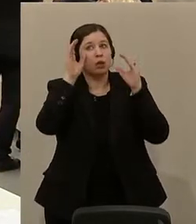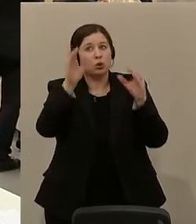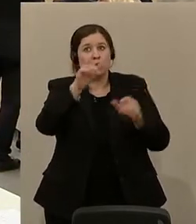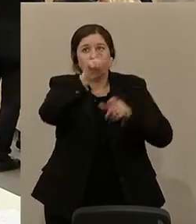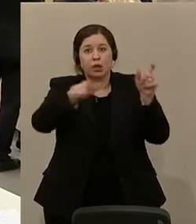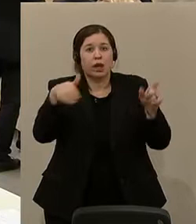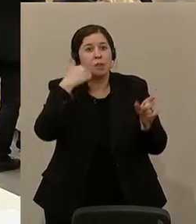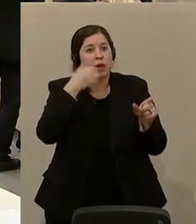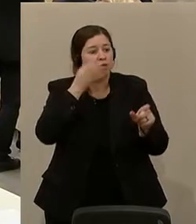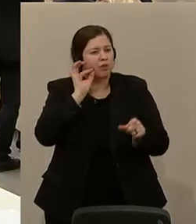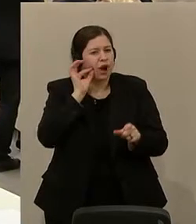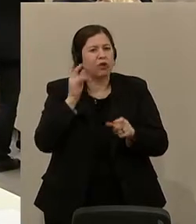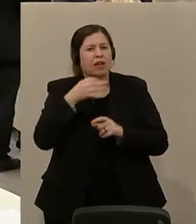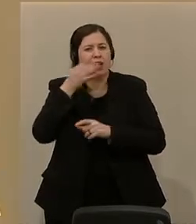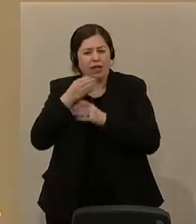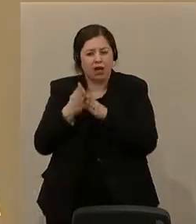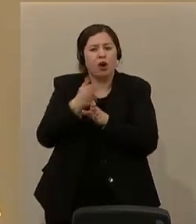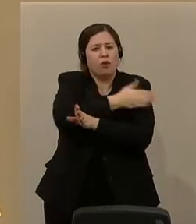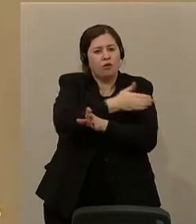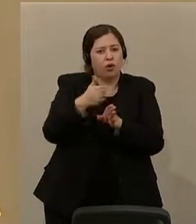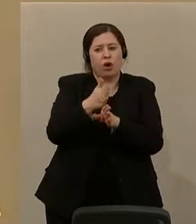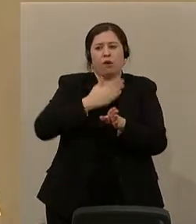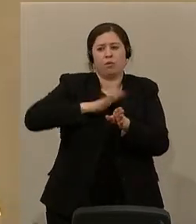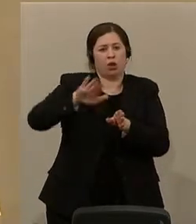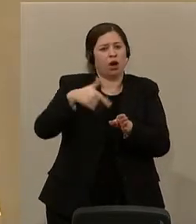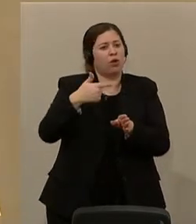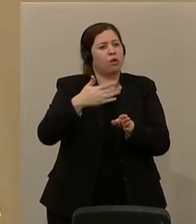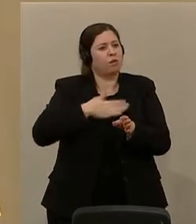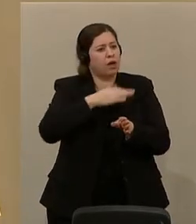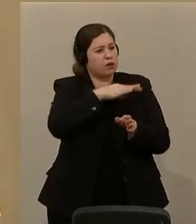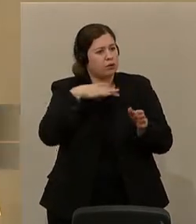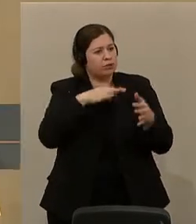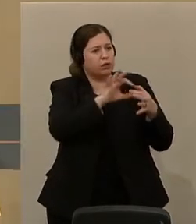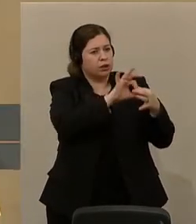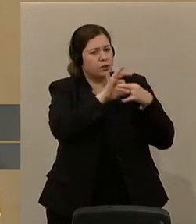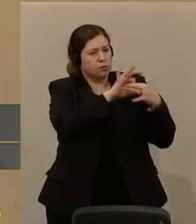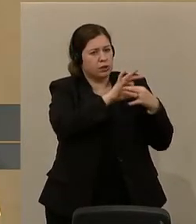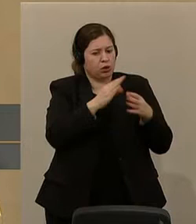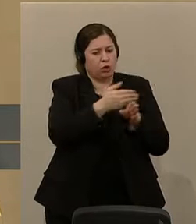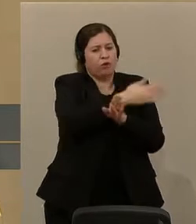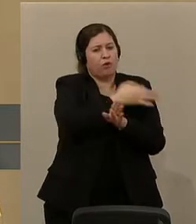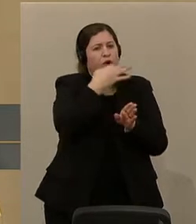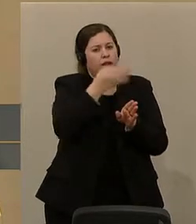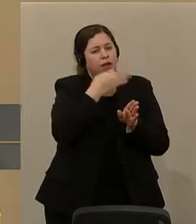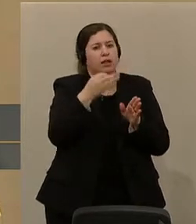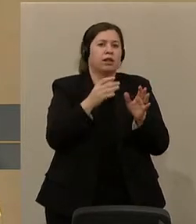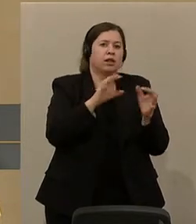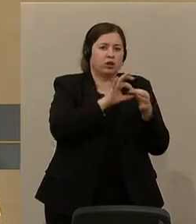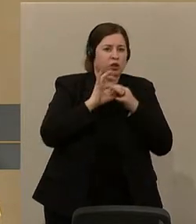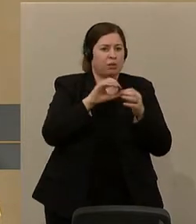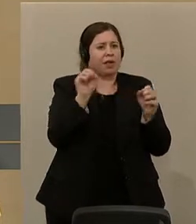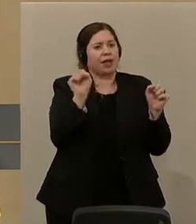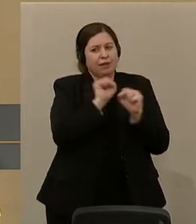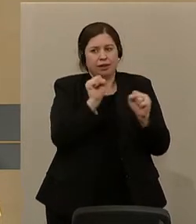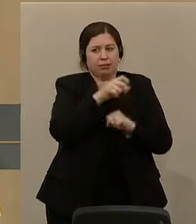mit meiner rede beginnen möchte doch noch ganz kurz auf meinem vorredner eingehen und zum thema abschaffung kalte progression also im gesagt sie